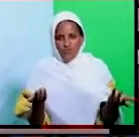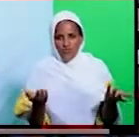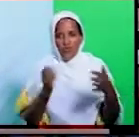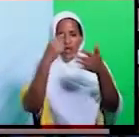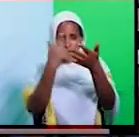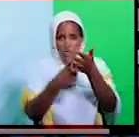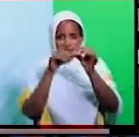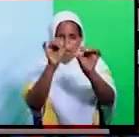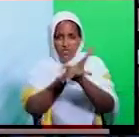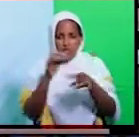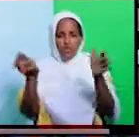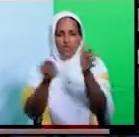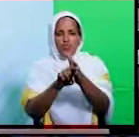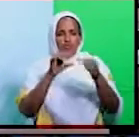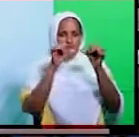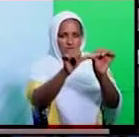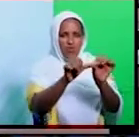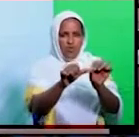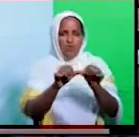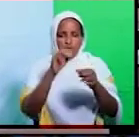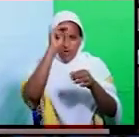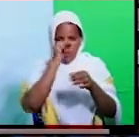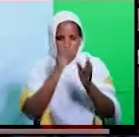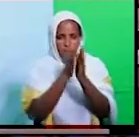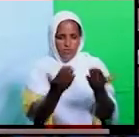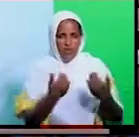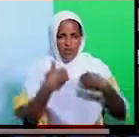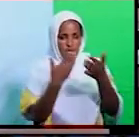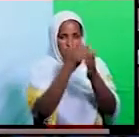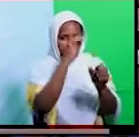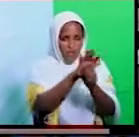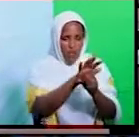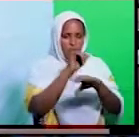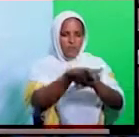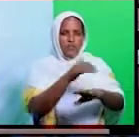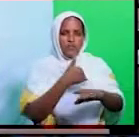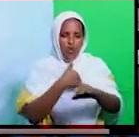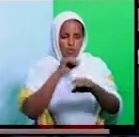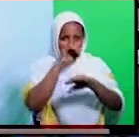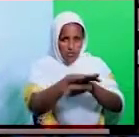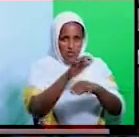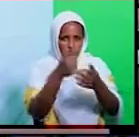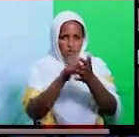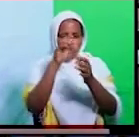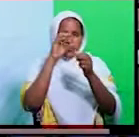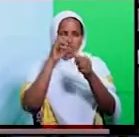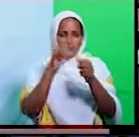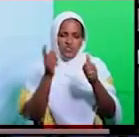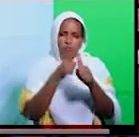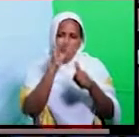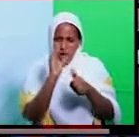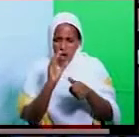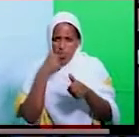እንድናውቀው የሚያስፈልገንን የህይወት እውቀት እንዲነግረን ትሁት መሆን ያስፈልጋል። በያዕቆብ 4:6 ላይ እግዚአብሔር